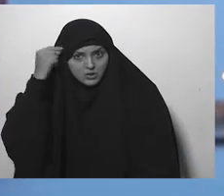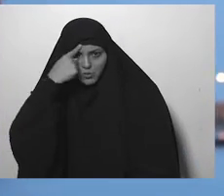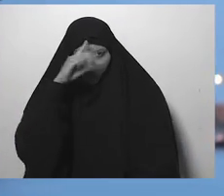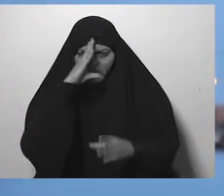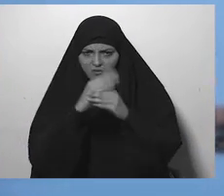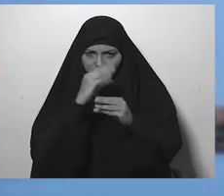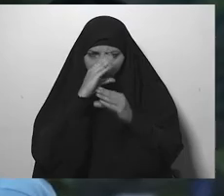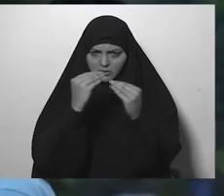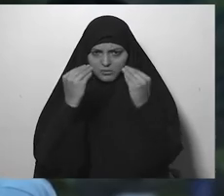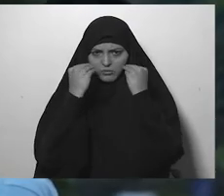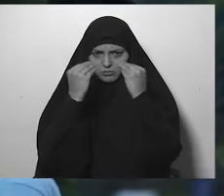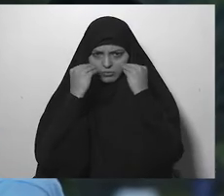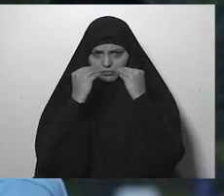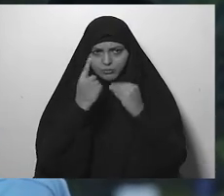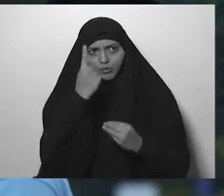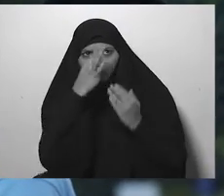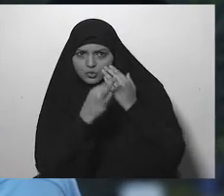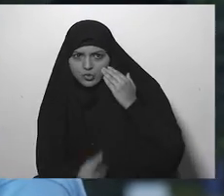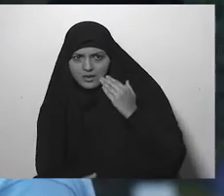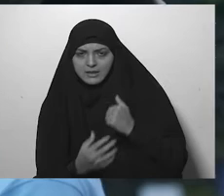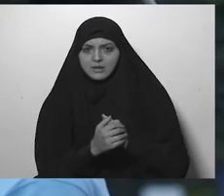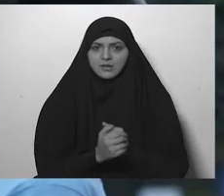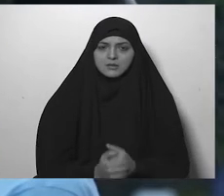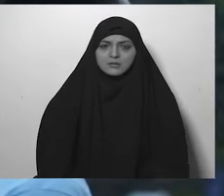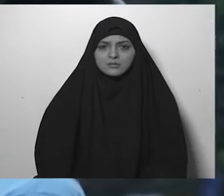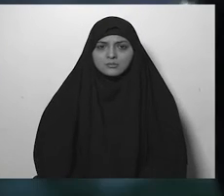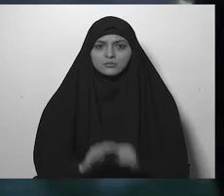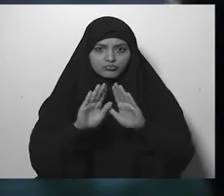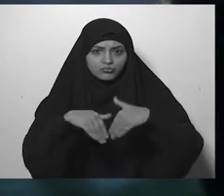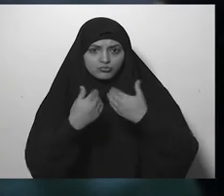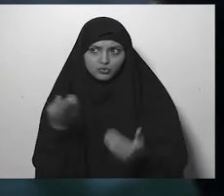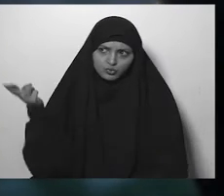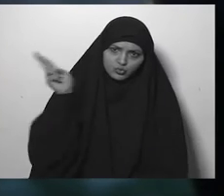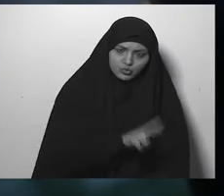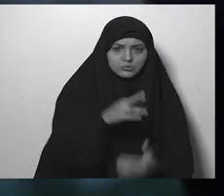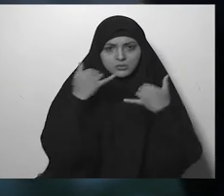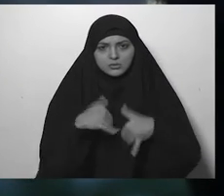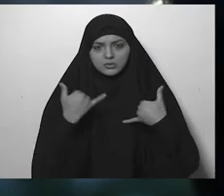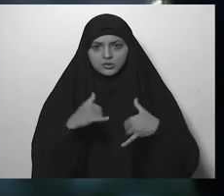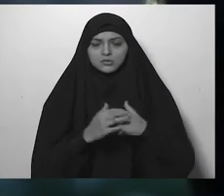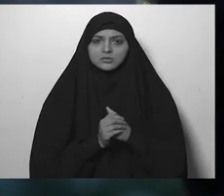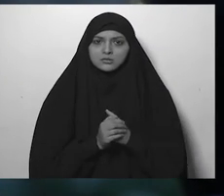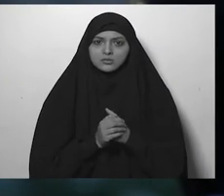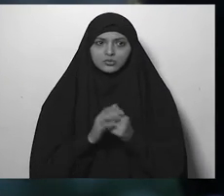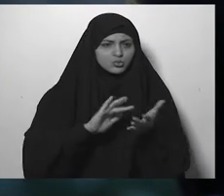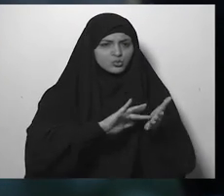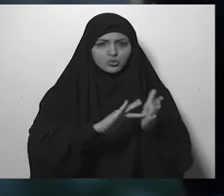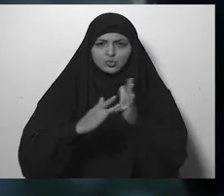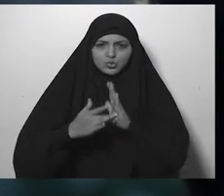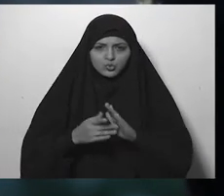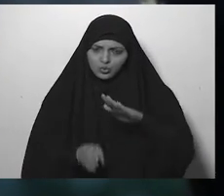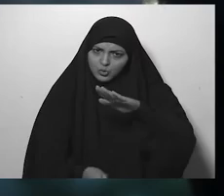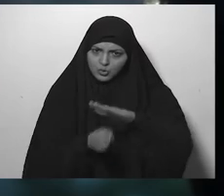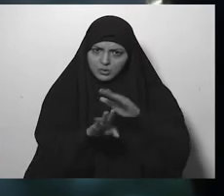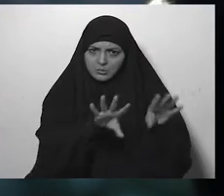Tunisie pour une formation qui a duré à peu près une semaine. Ensuite, il y eu le retour en Algérie où tout a